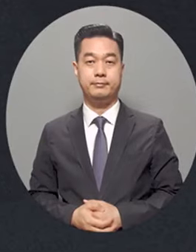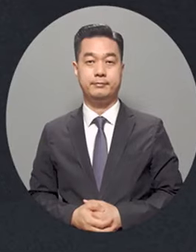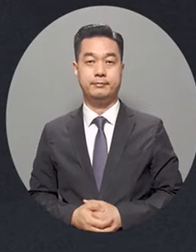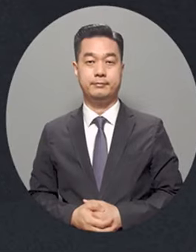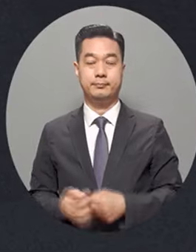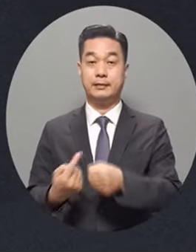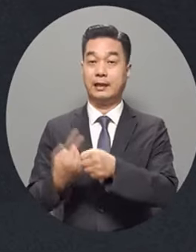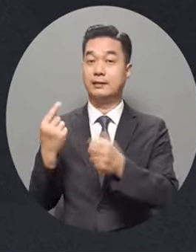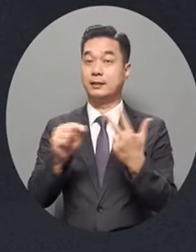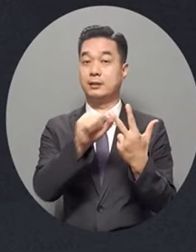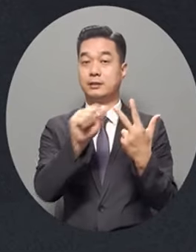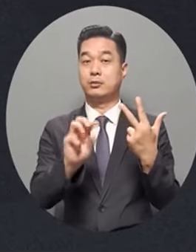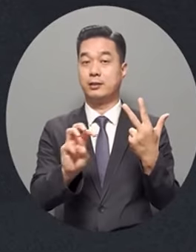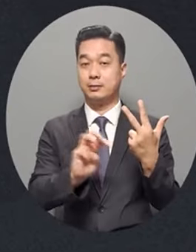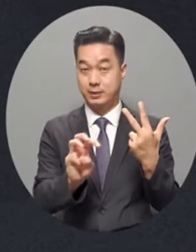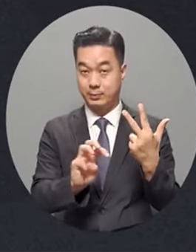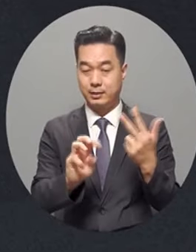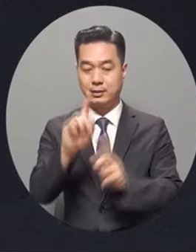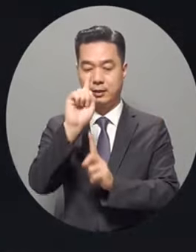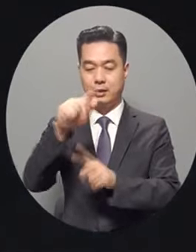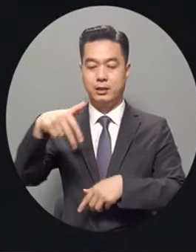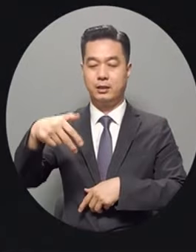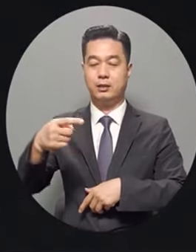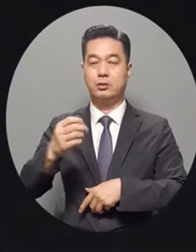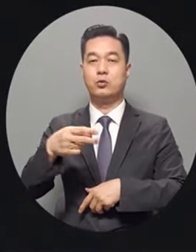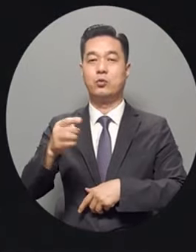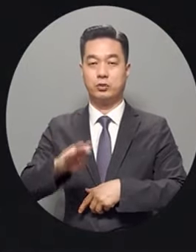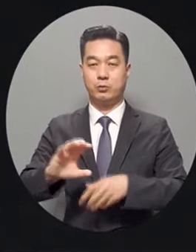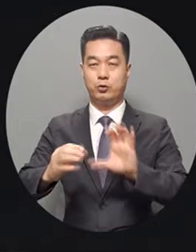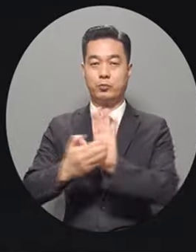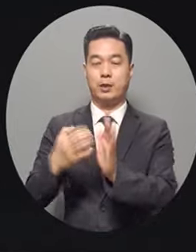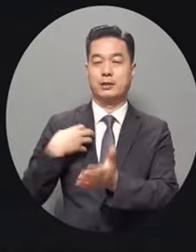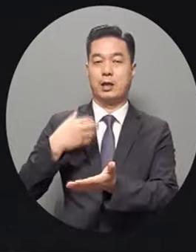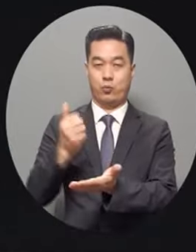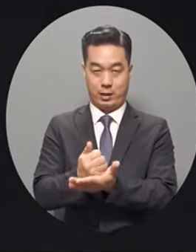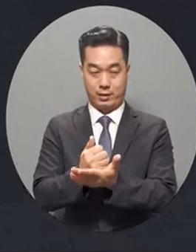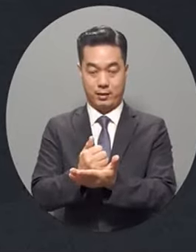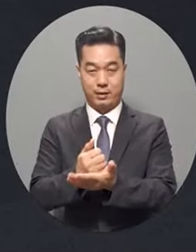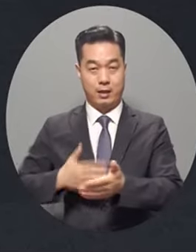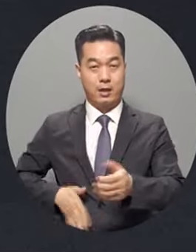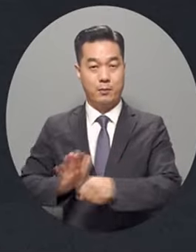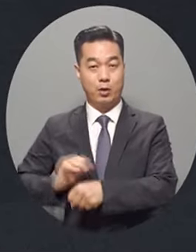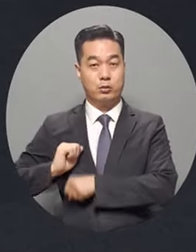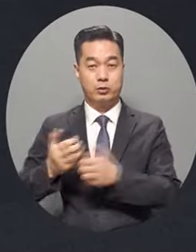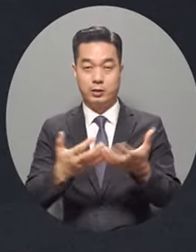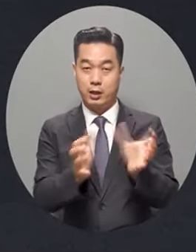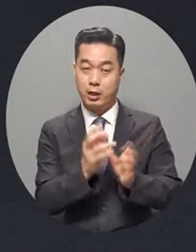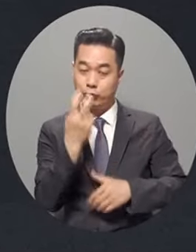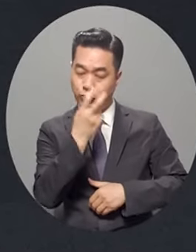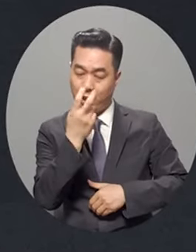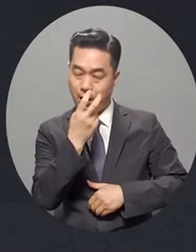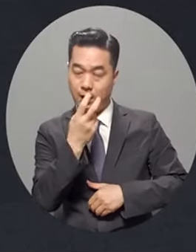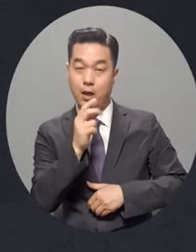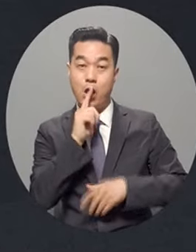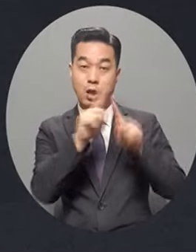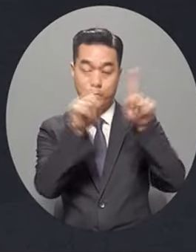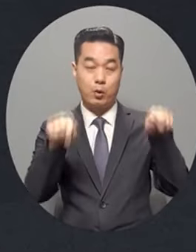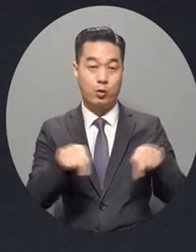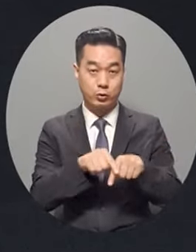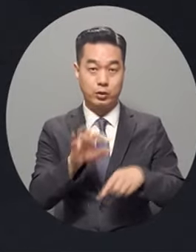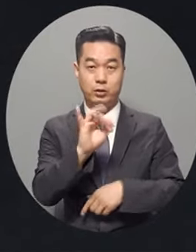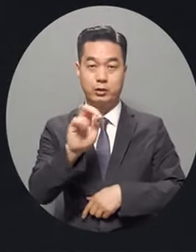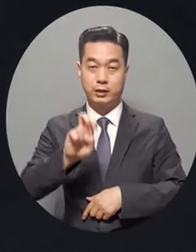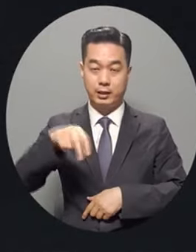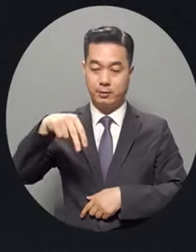작년 7월 30일 이종섭 당시 국방부 장관이 결제한 해병대 수사단 보고서입니다 임성근 당시 해병대